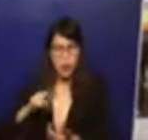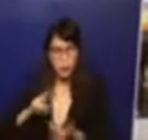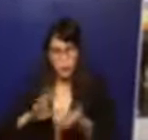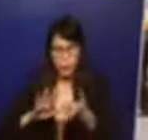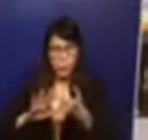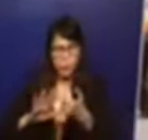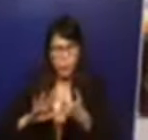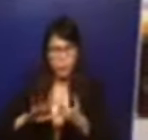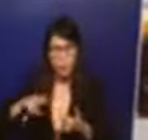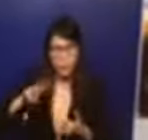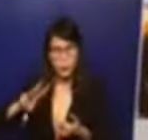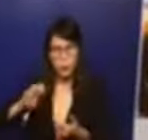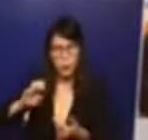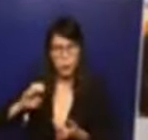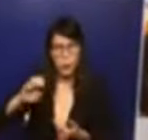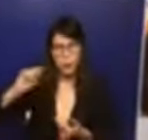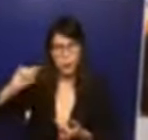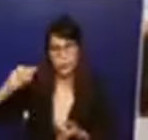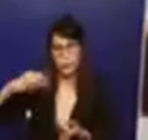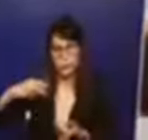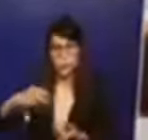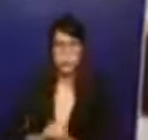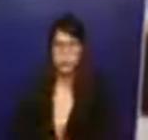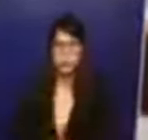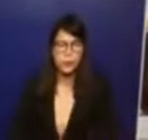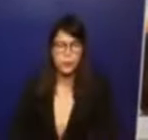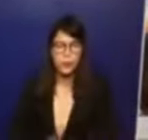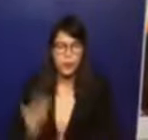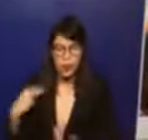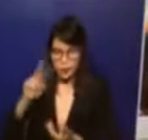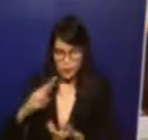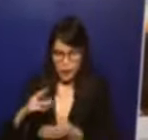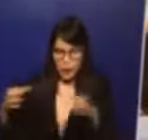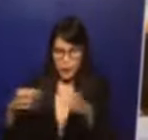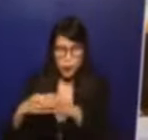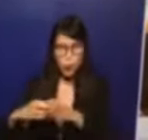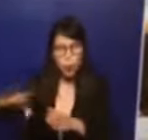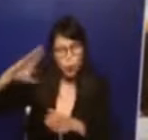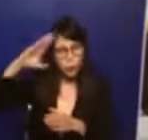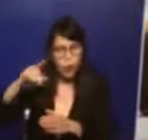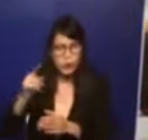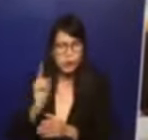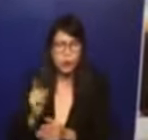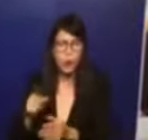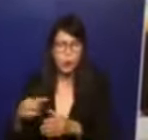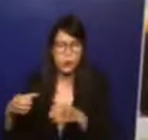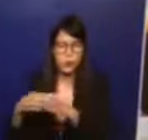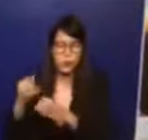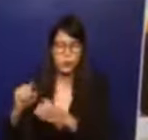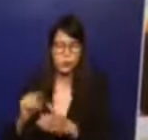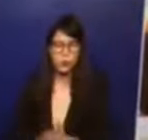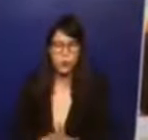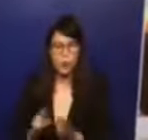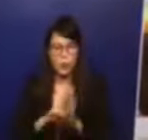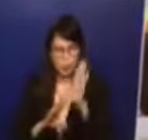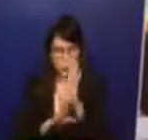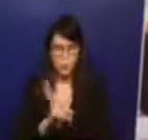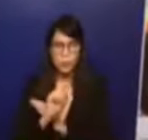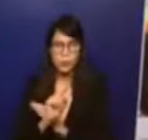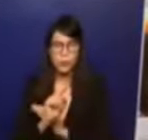ที่ใช้ภายในกองทัพเท่านั้นที่สำคัญนะคะเป็นระเบียบ